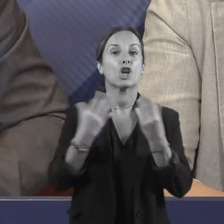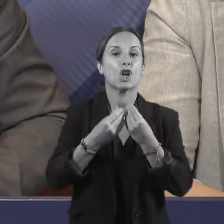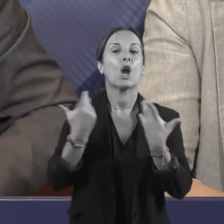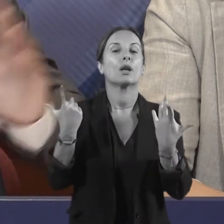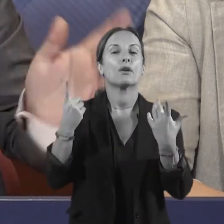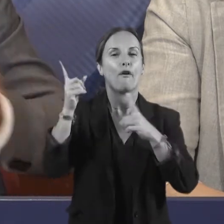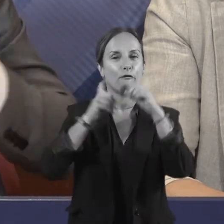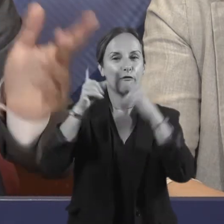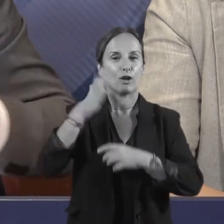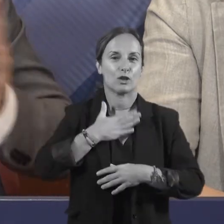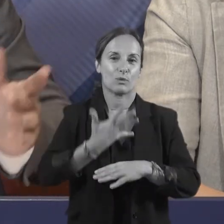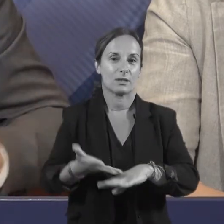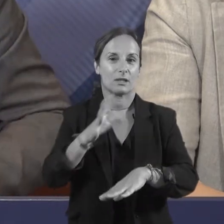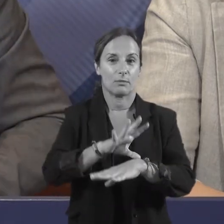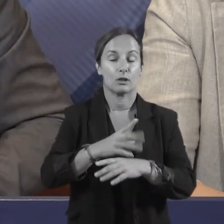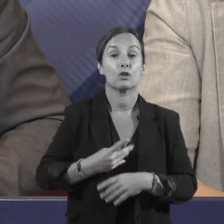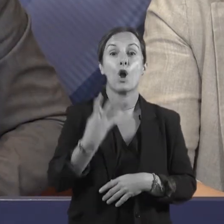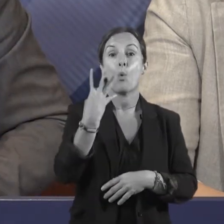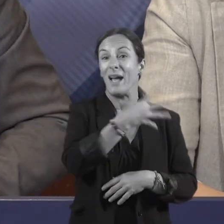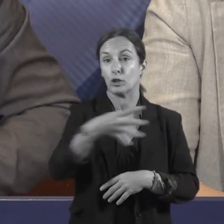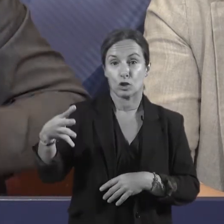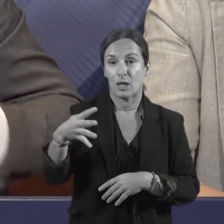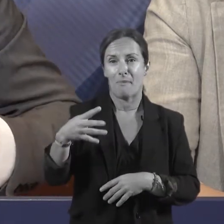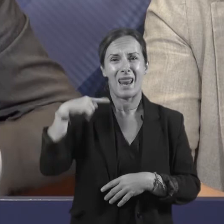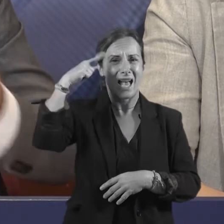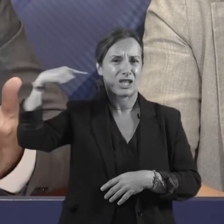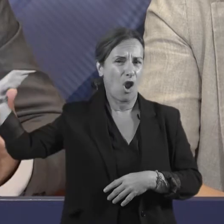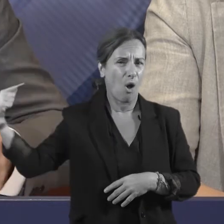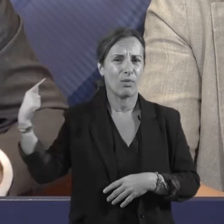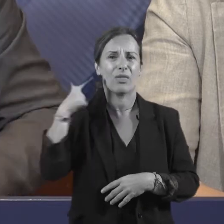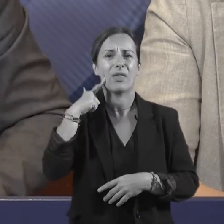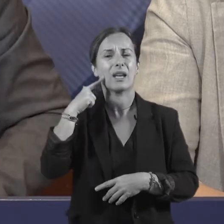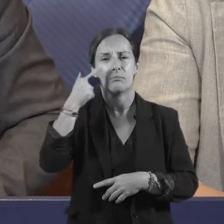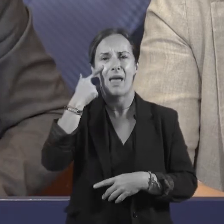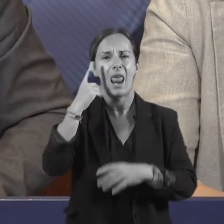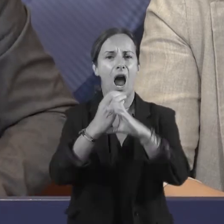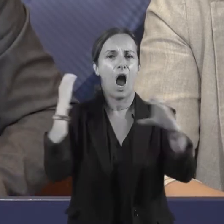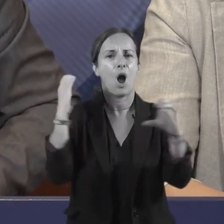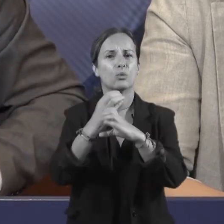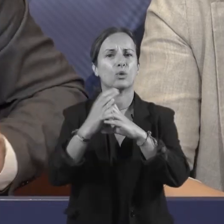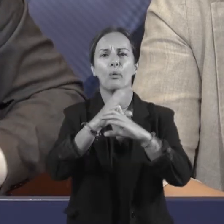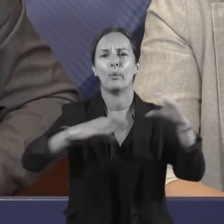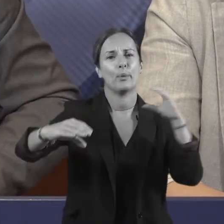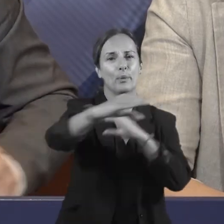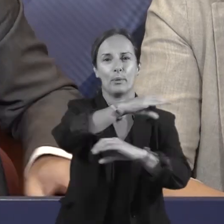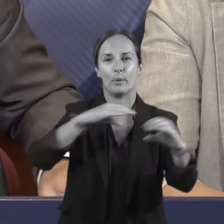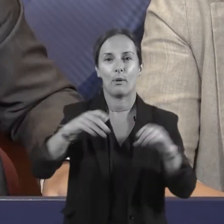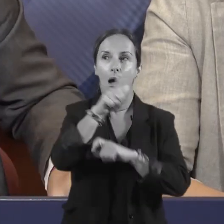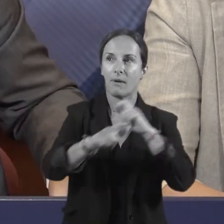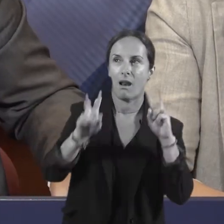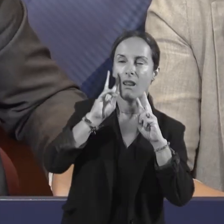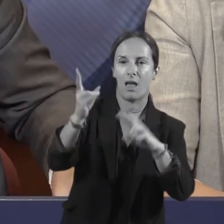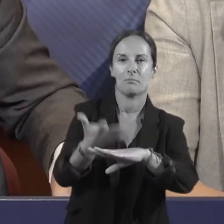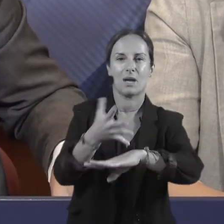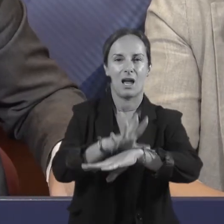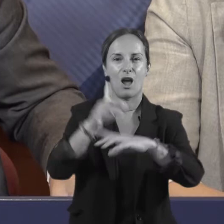de la nostra illa que recorrerà durant 4 setmanes tot a Londres i que també tindrà un impacte directe cap a la ciutadania. I